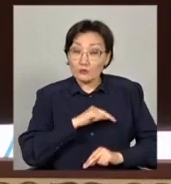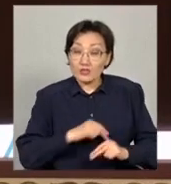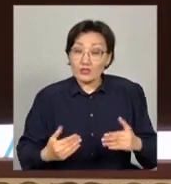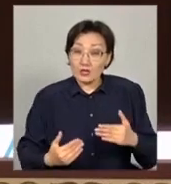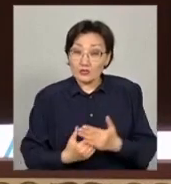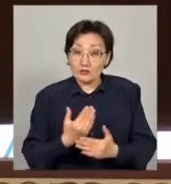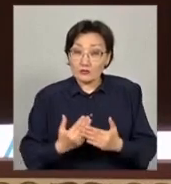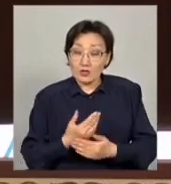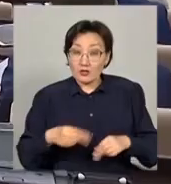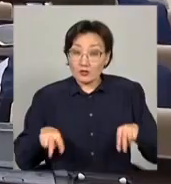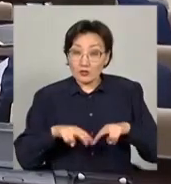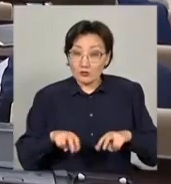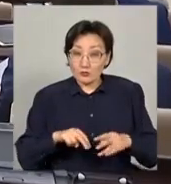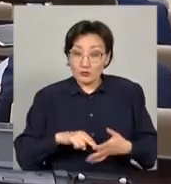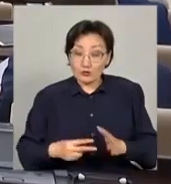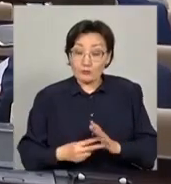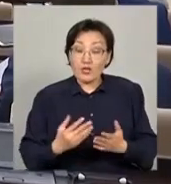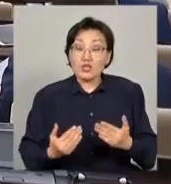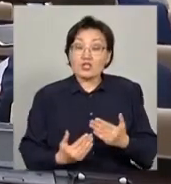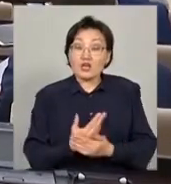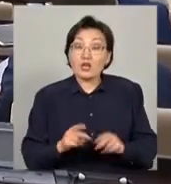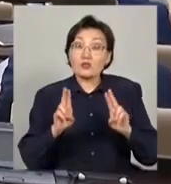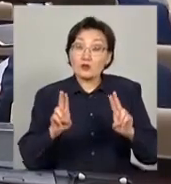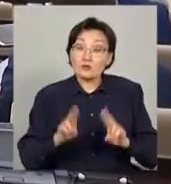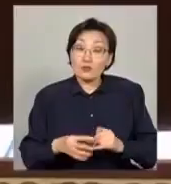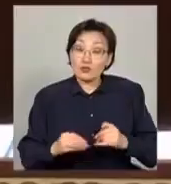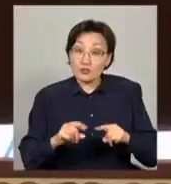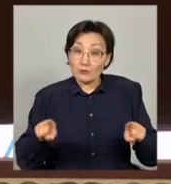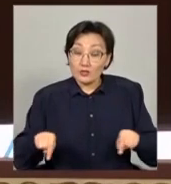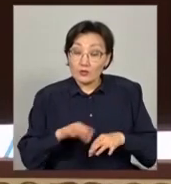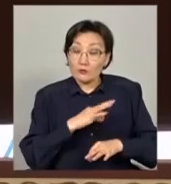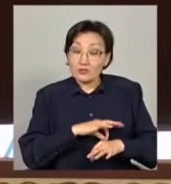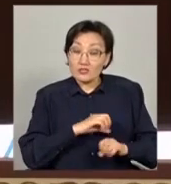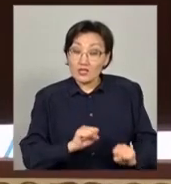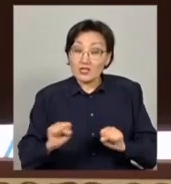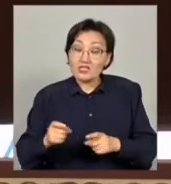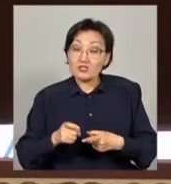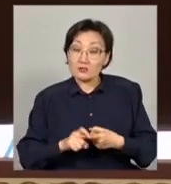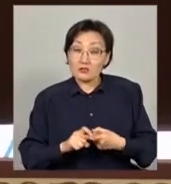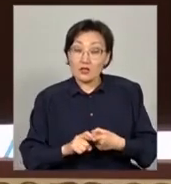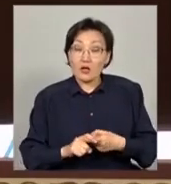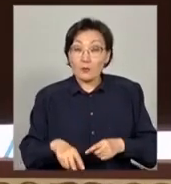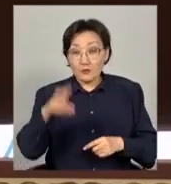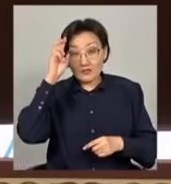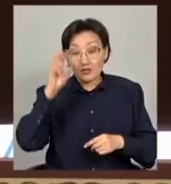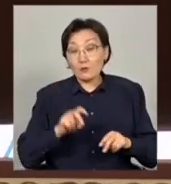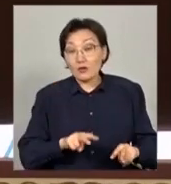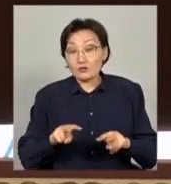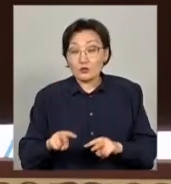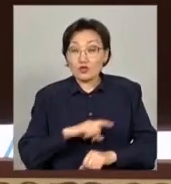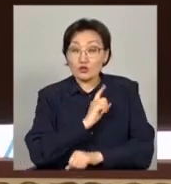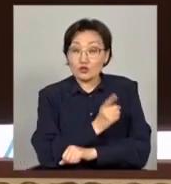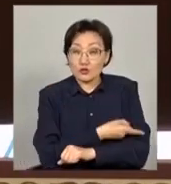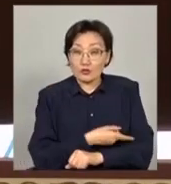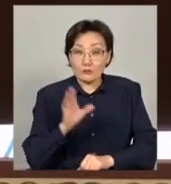қайта қарау көзделген. Жаңа нормалар жерді пайдалану мен қорғауға қатысты мемлекеттік бақылауды